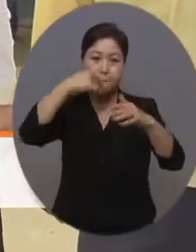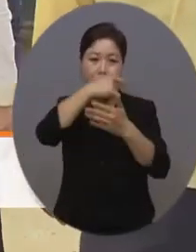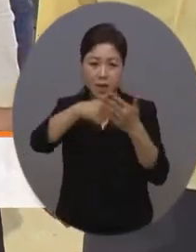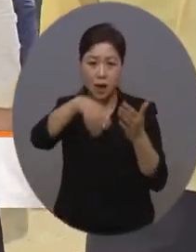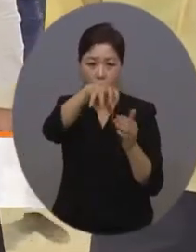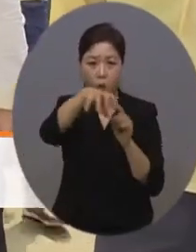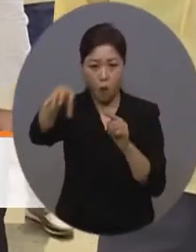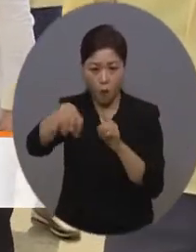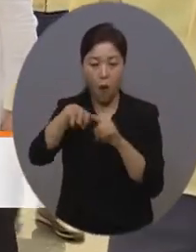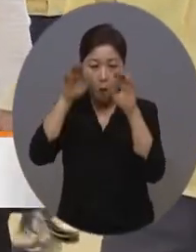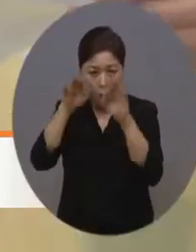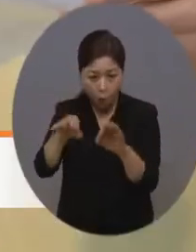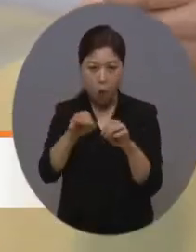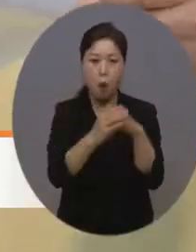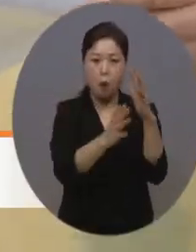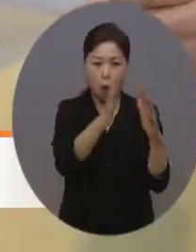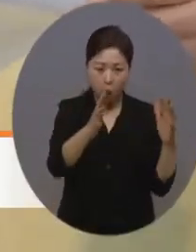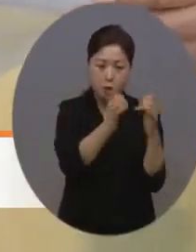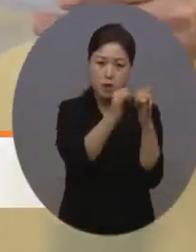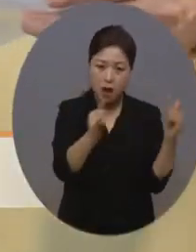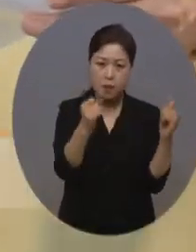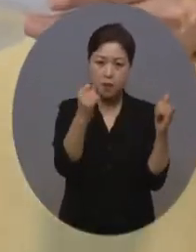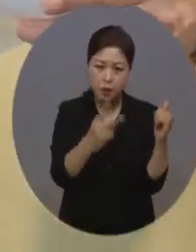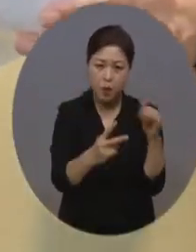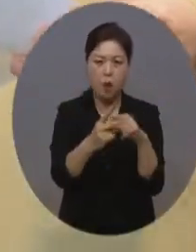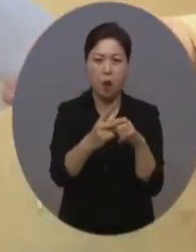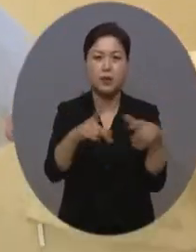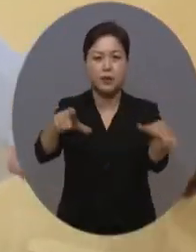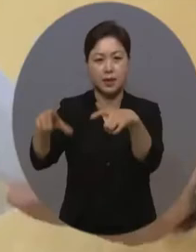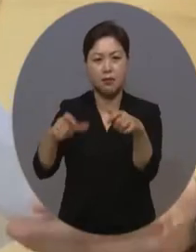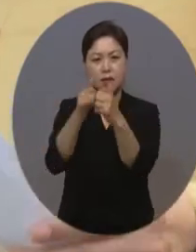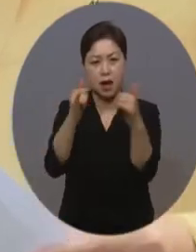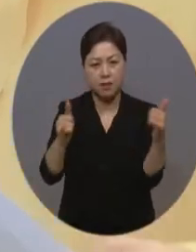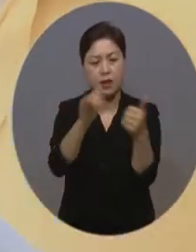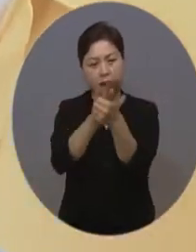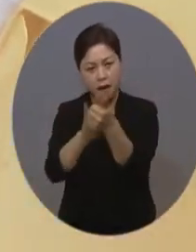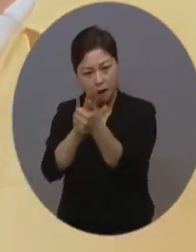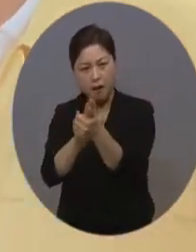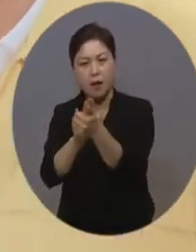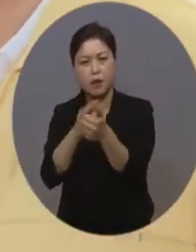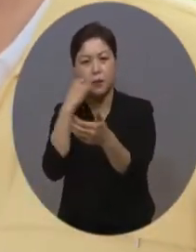농가와 도민을 위로하고 비해 복구 자원봉사자를 격려했습니다